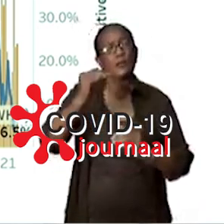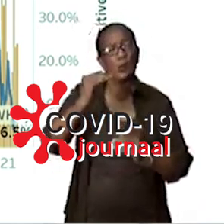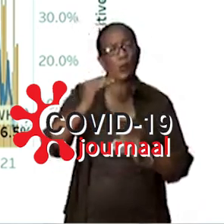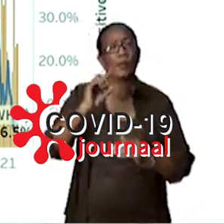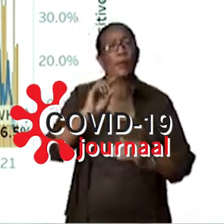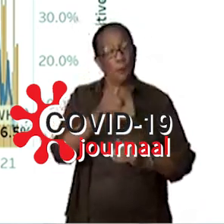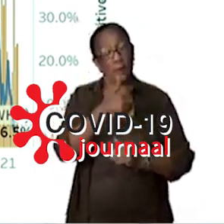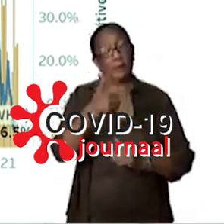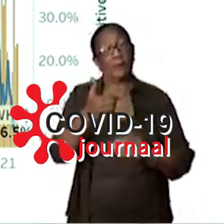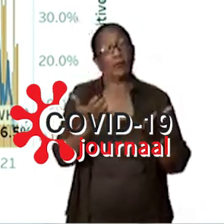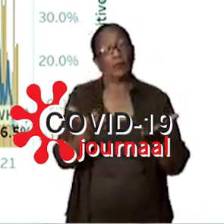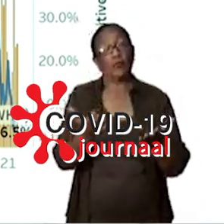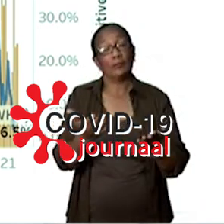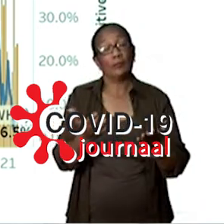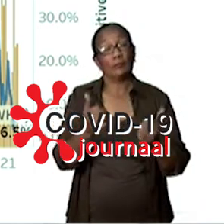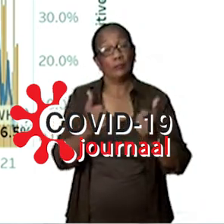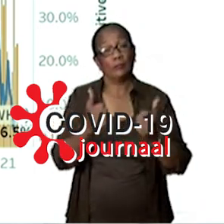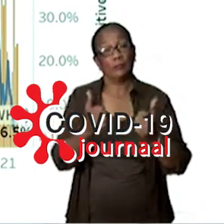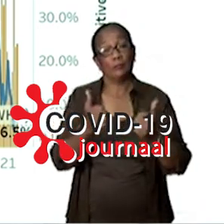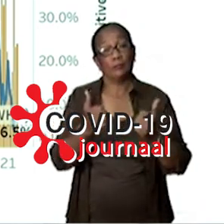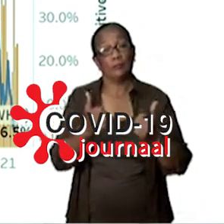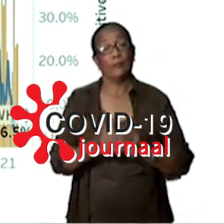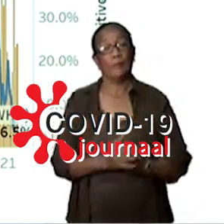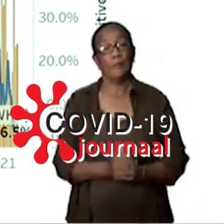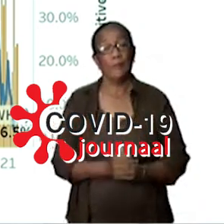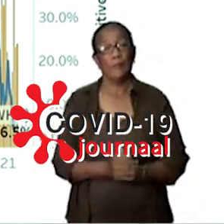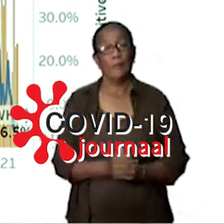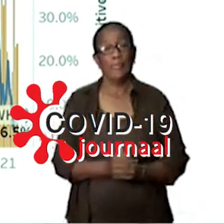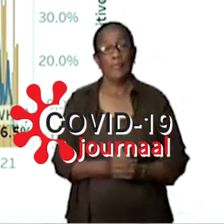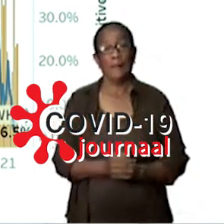het gaat de goede kant op.